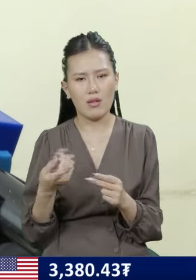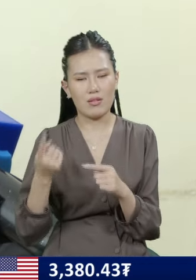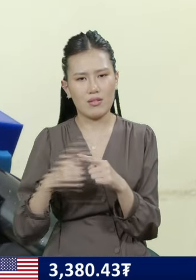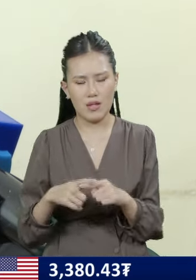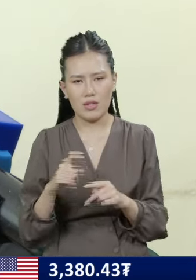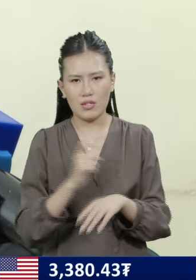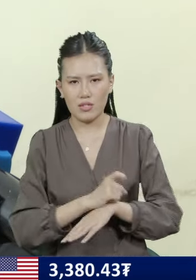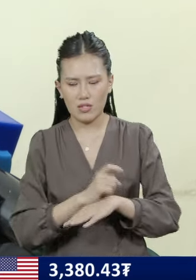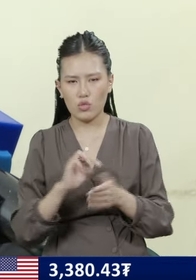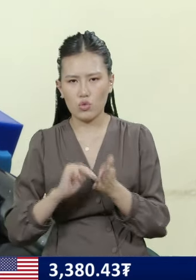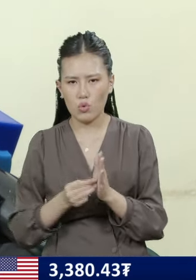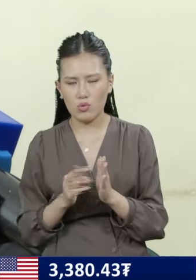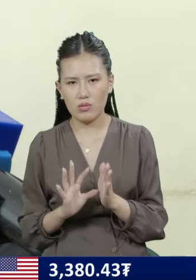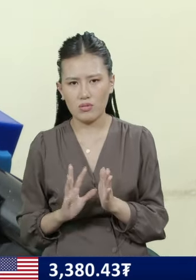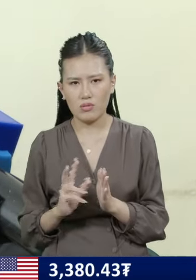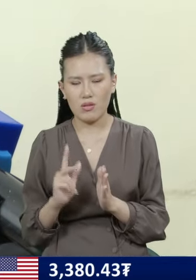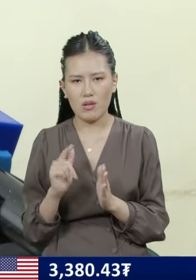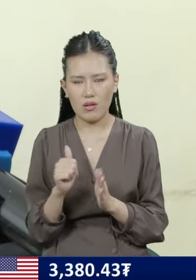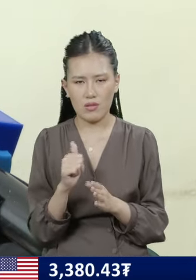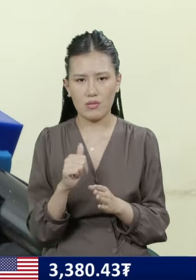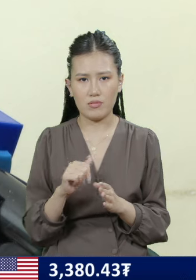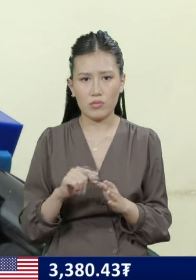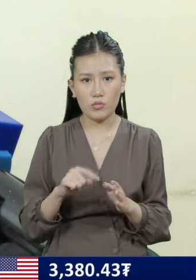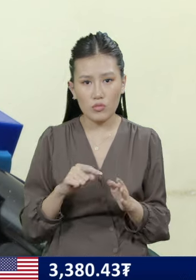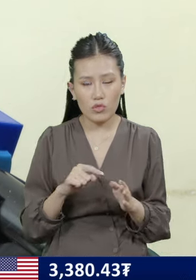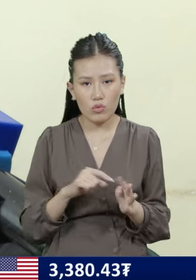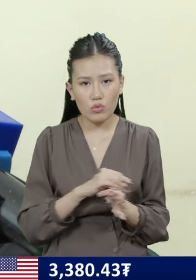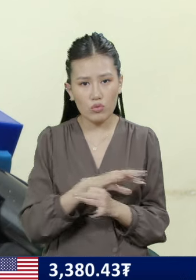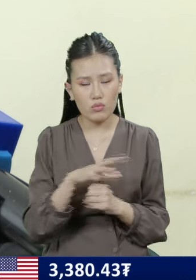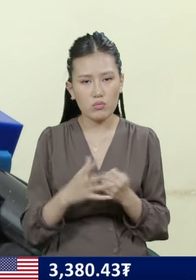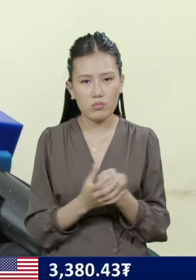сайнаар төлөвлөөд явуулах тийм ээ чанаржуулах энэ талын одоо